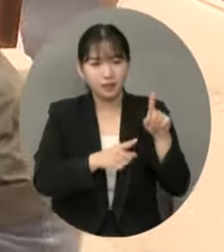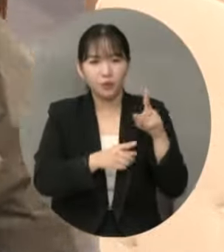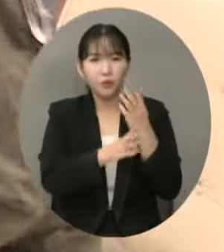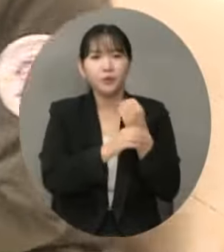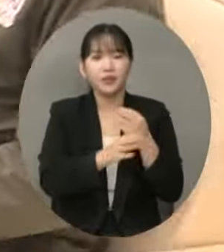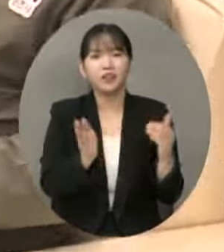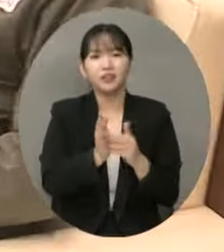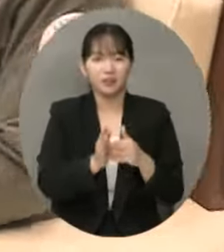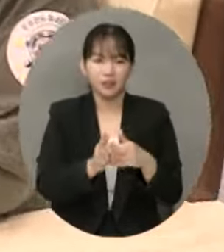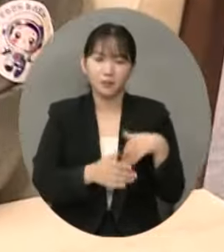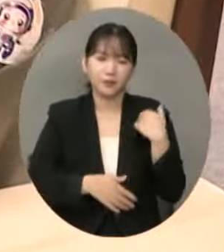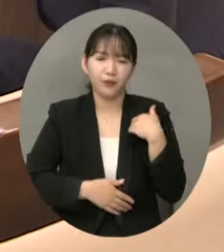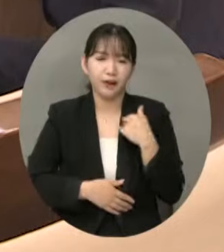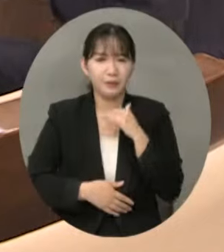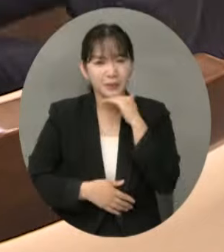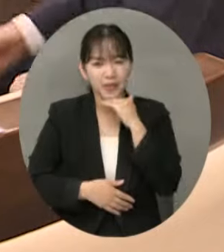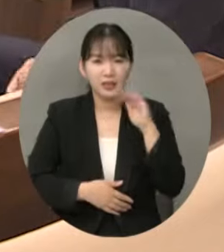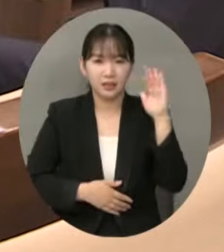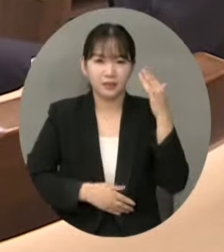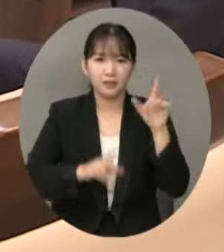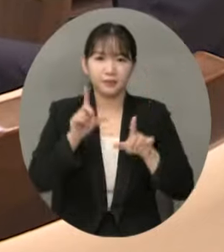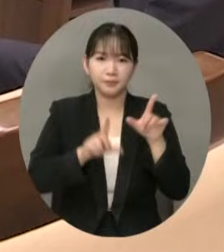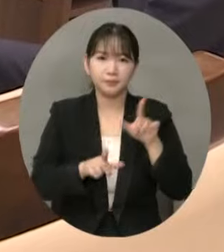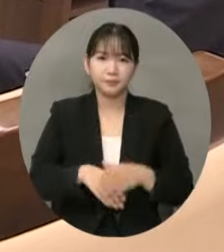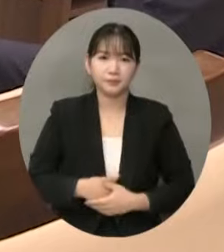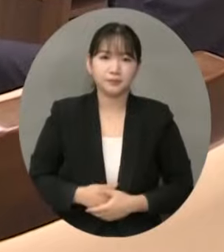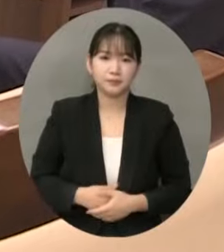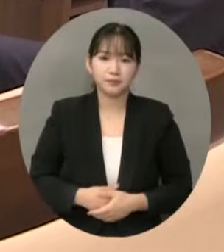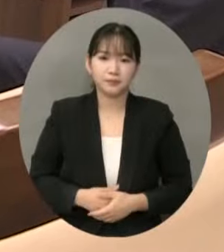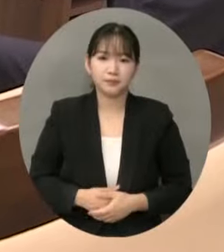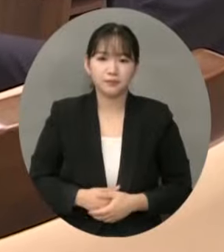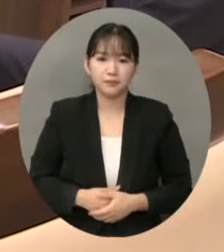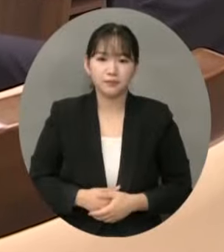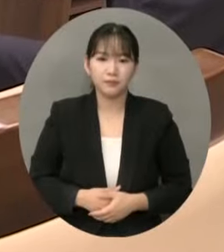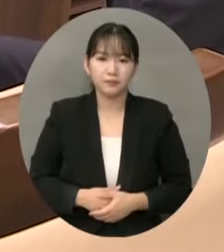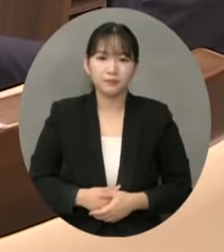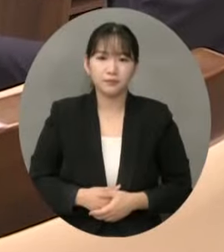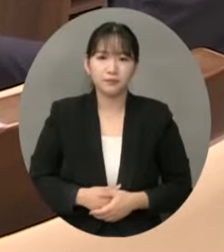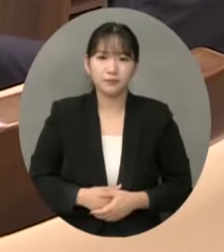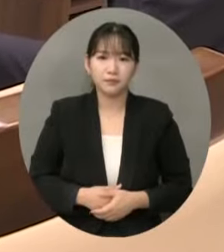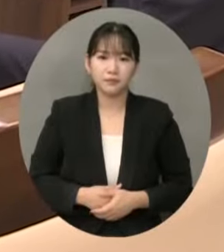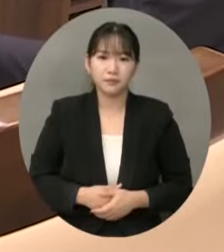인내심을 발휘할지 두고 볼 일입니다. MBC 뉴스 김윤입니다.